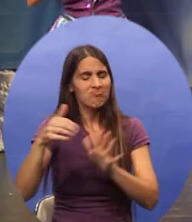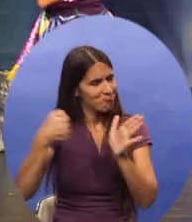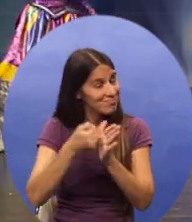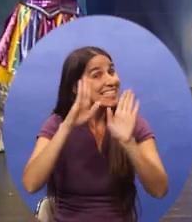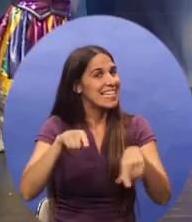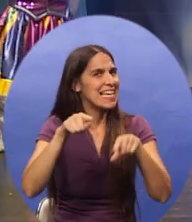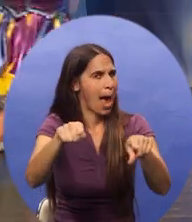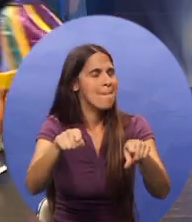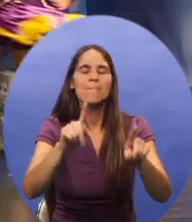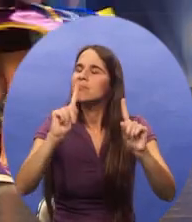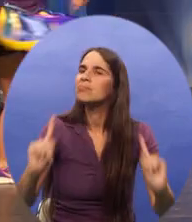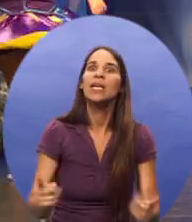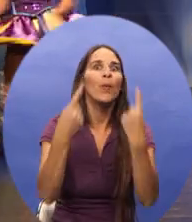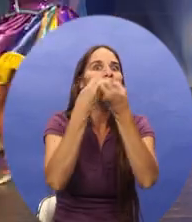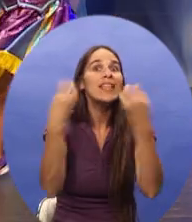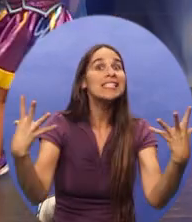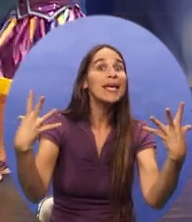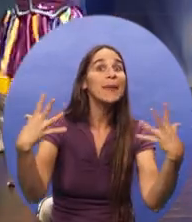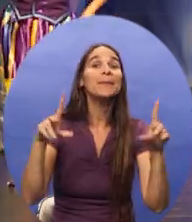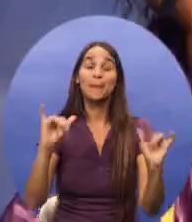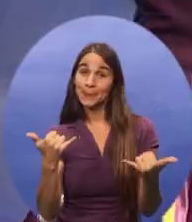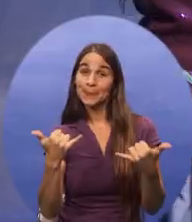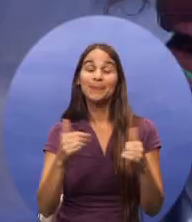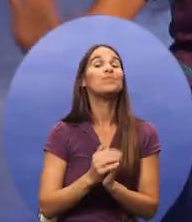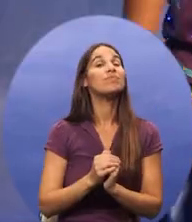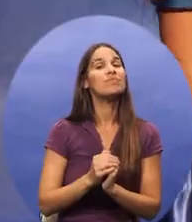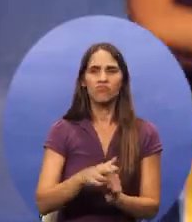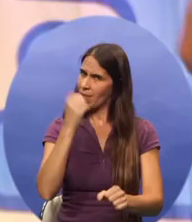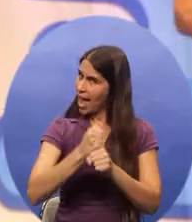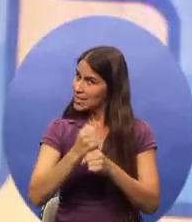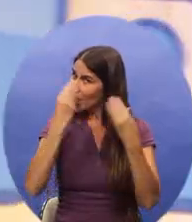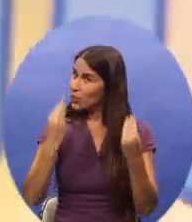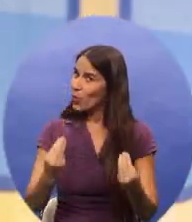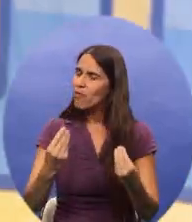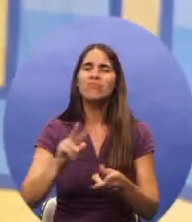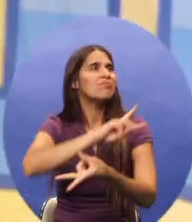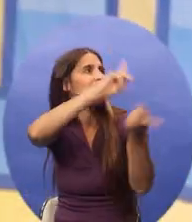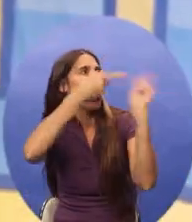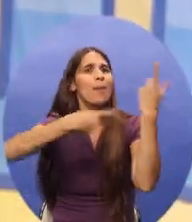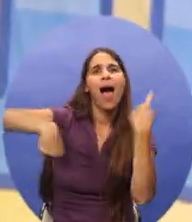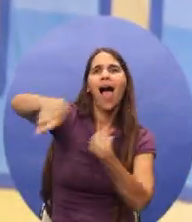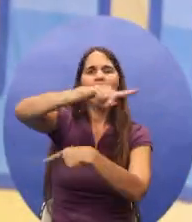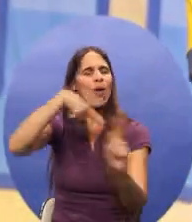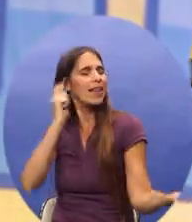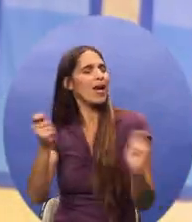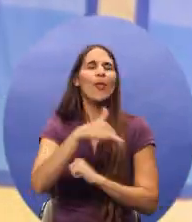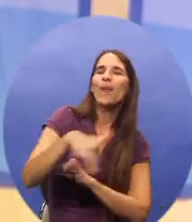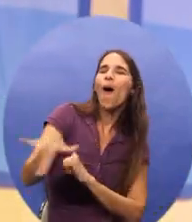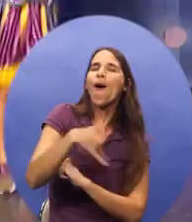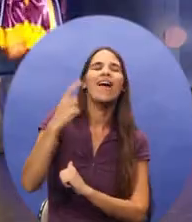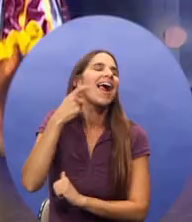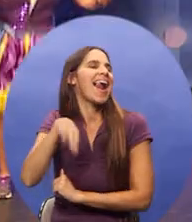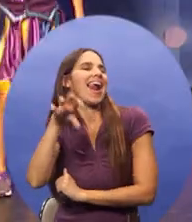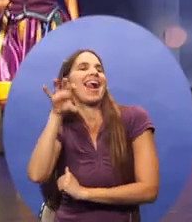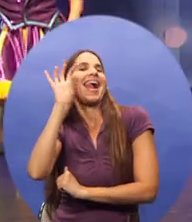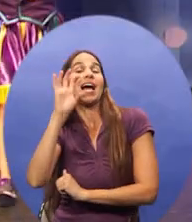עושים אז גם לך יקרו פתאום ניסים עשה רק טוב כי העולם הכל תרקוד